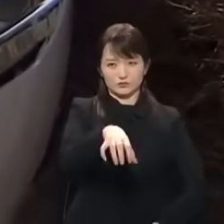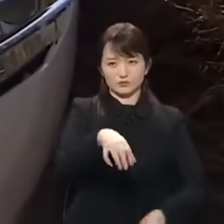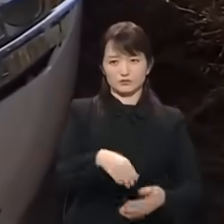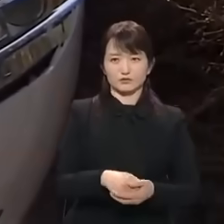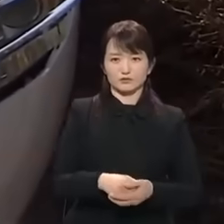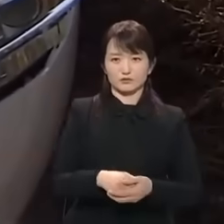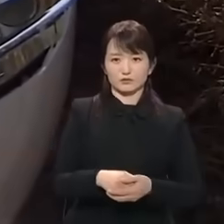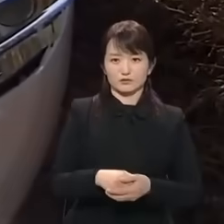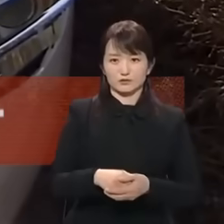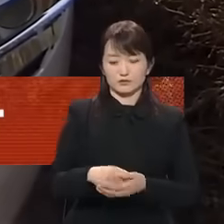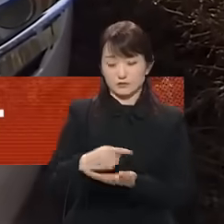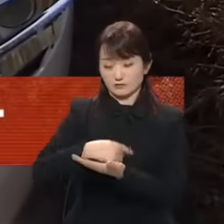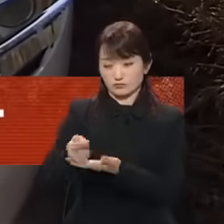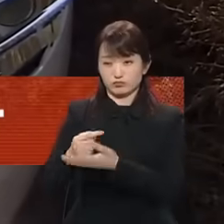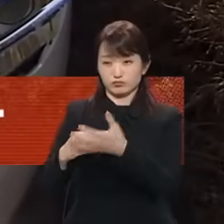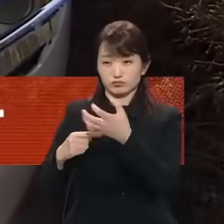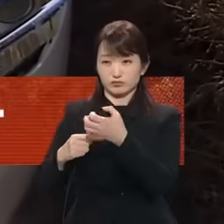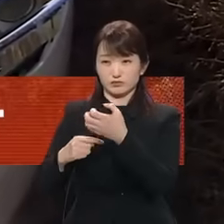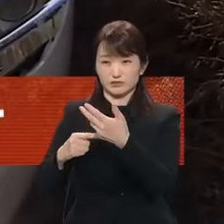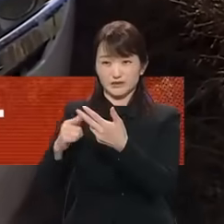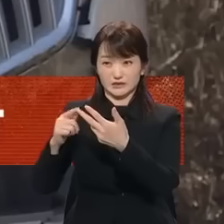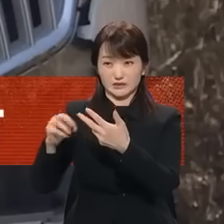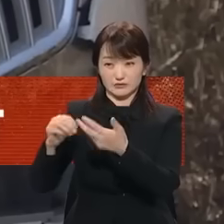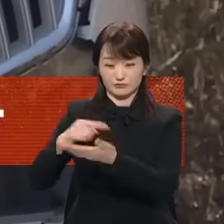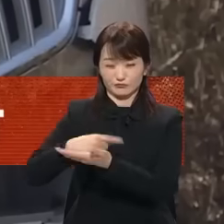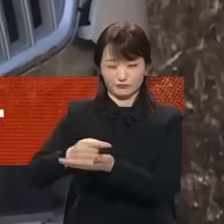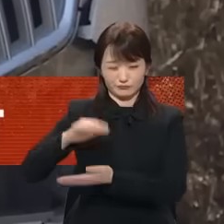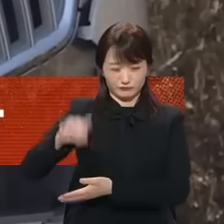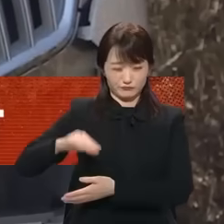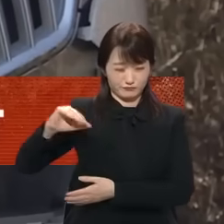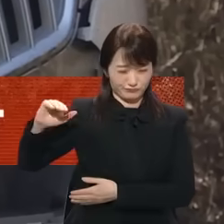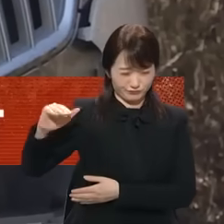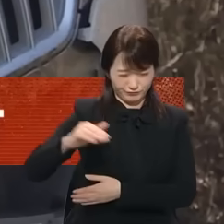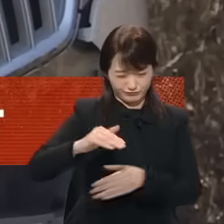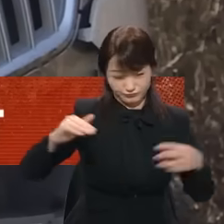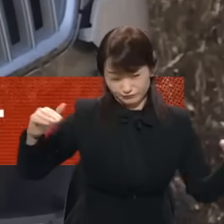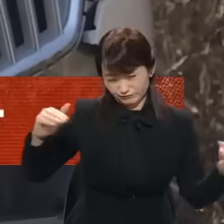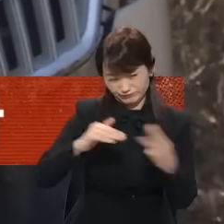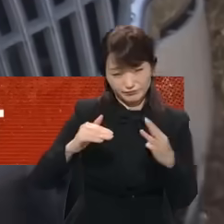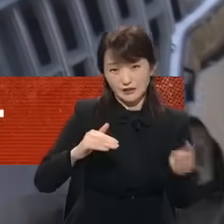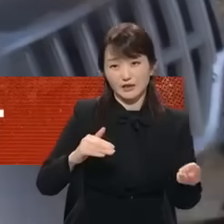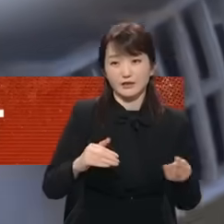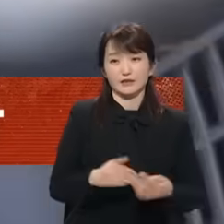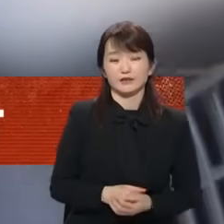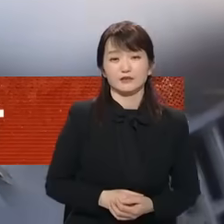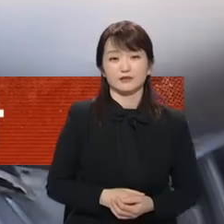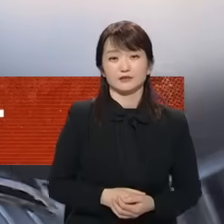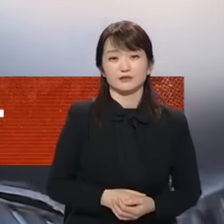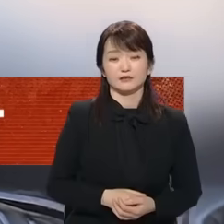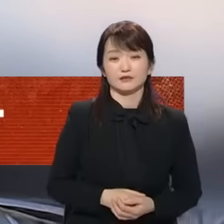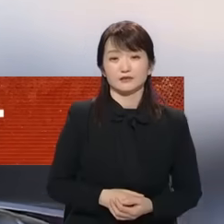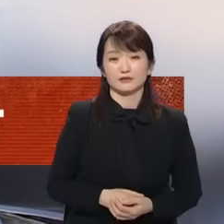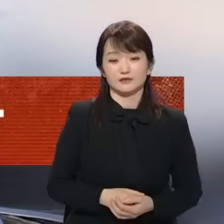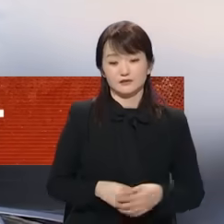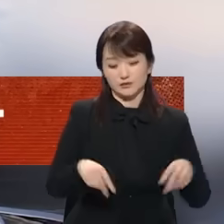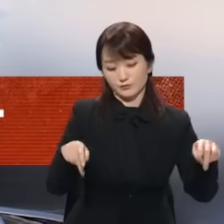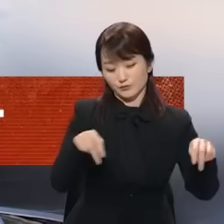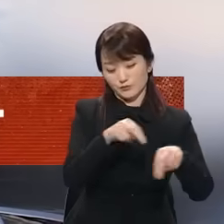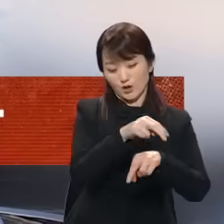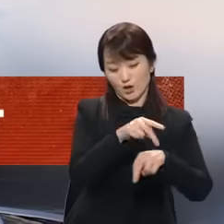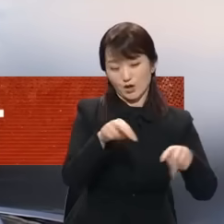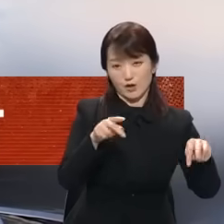97km 저 차 망가진 것 좀 보십시오 교수님 예 지금 이제 당시 횡단 보도는 분명히 녹색 그 보행자